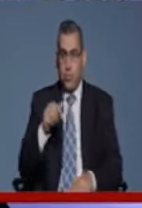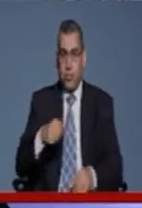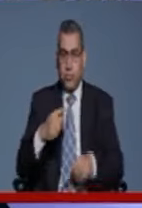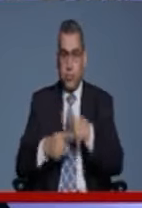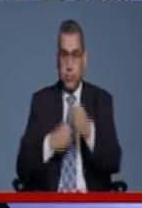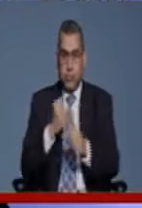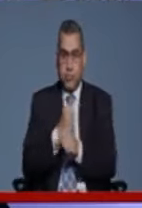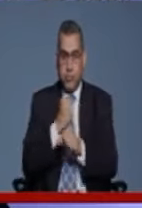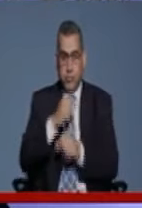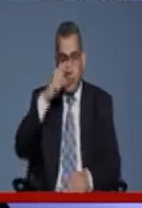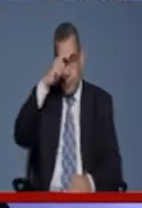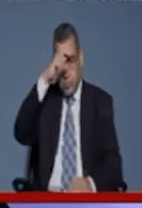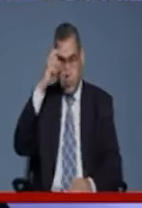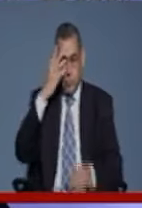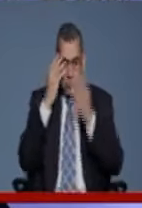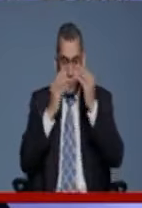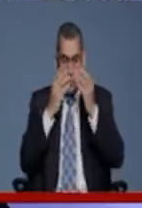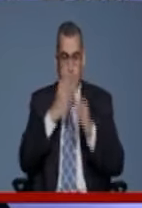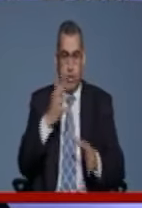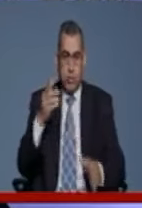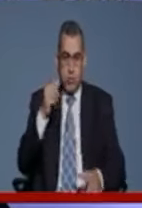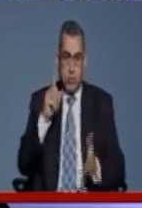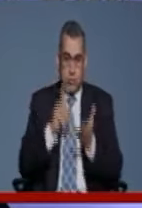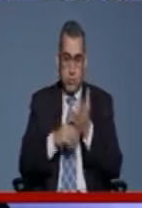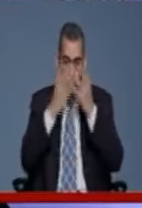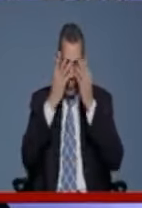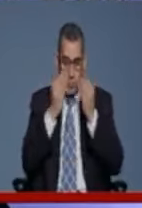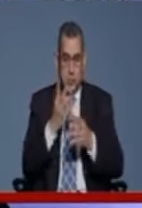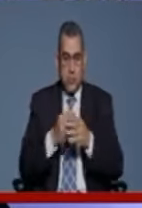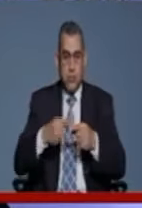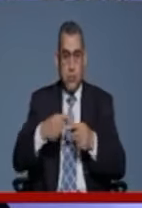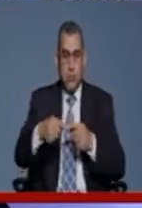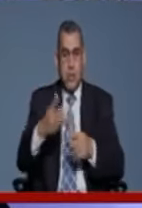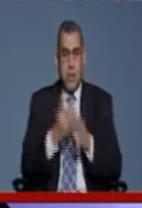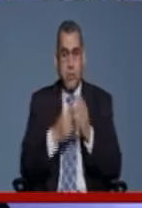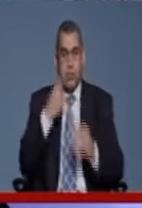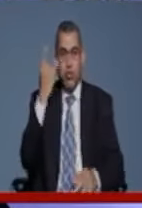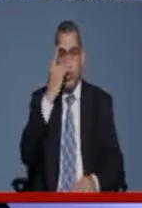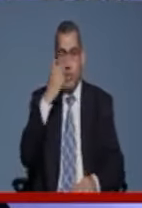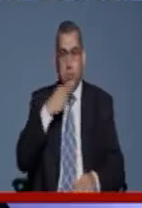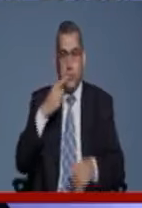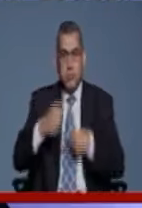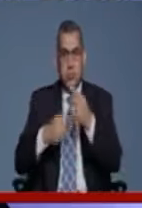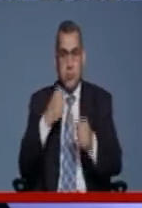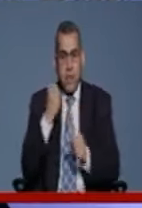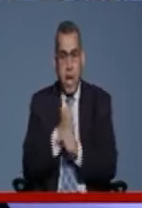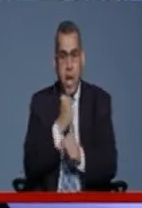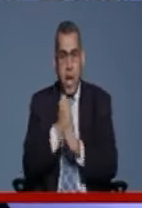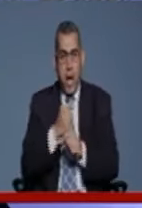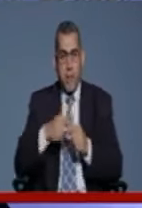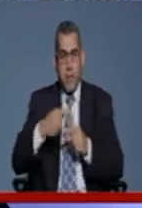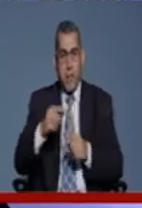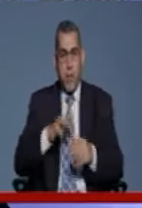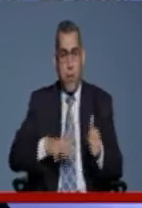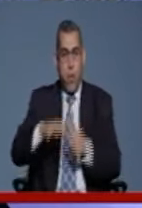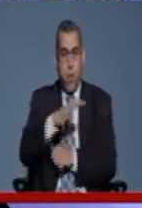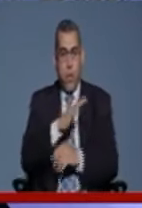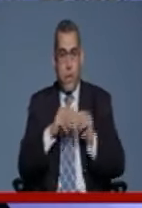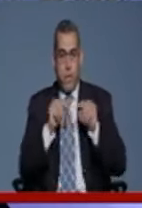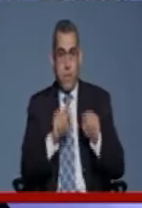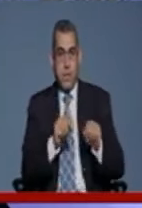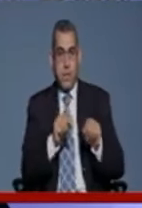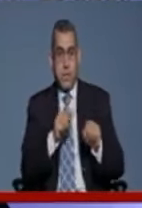بجهودكم المتفانيه عطاء اجيال من رجال الشرطه سبقتكم في تامين مسيره العمل الوطني. وفي